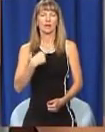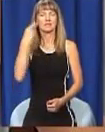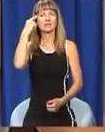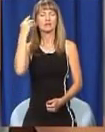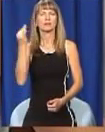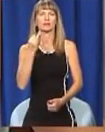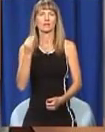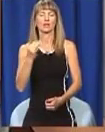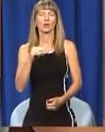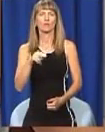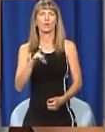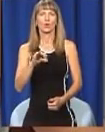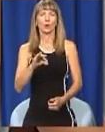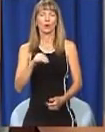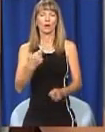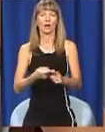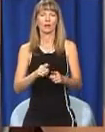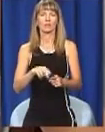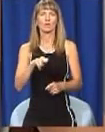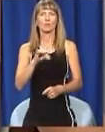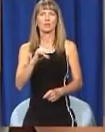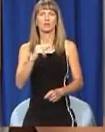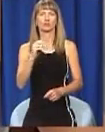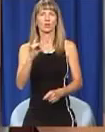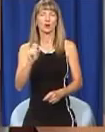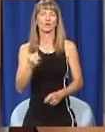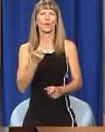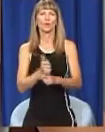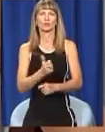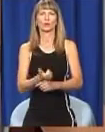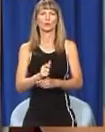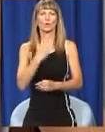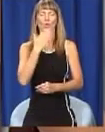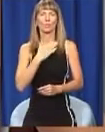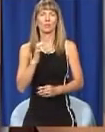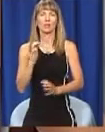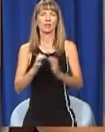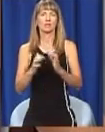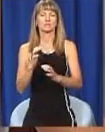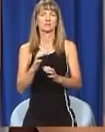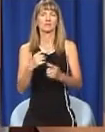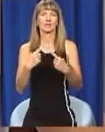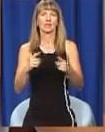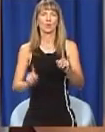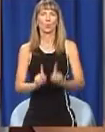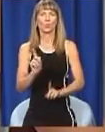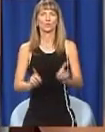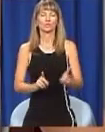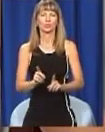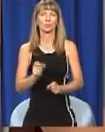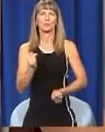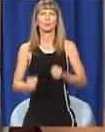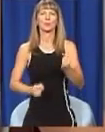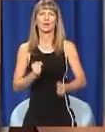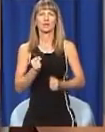про афінпінчера те, що вони дуже-дуже полюбляють лазити в різні кущі,